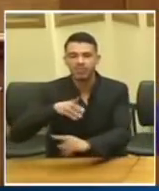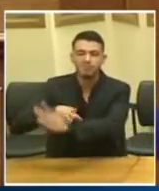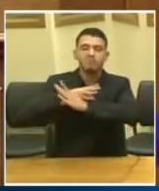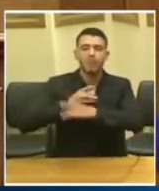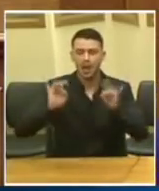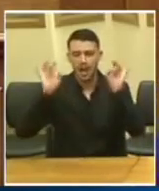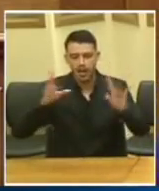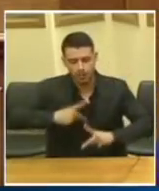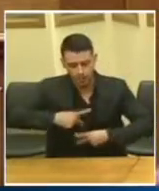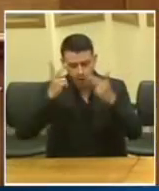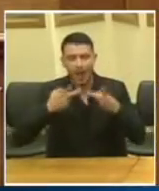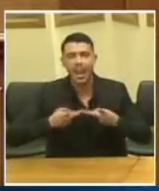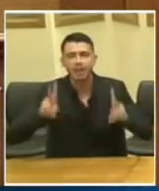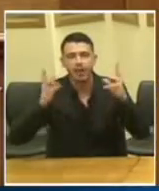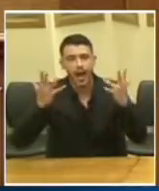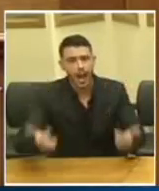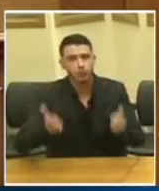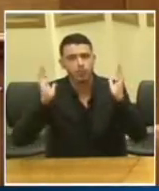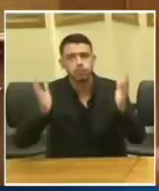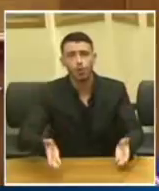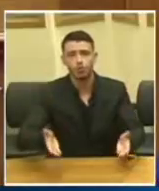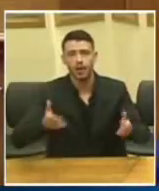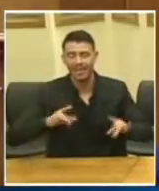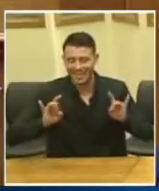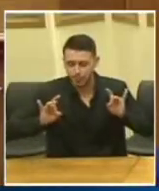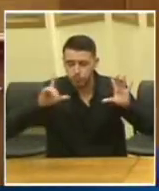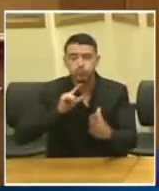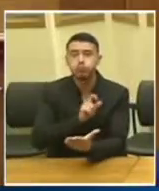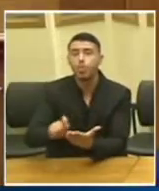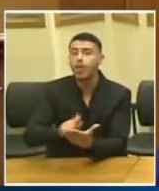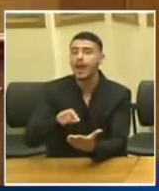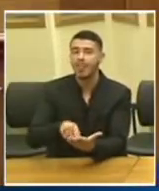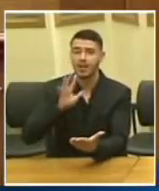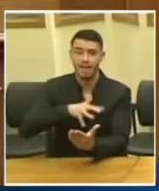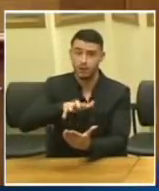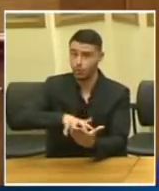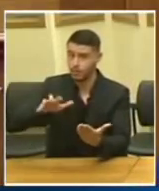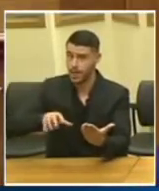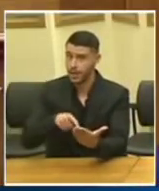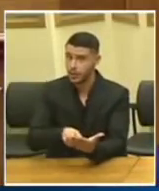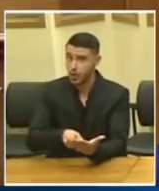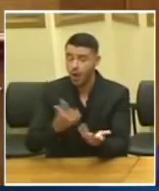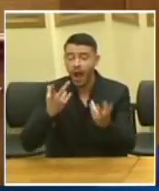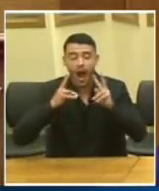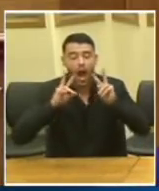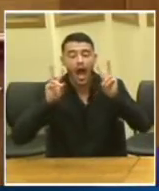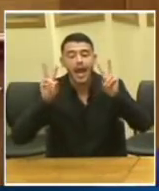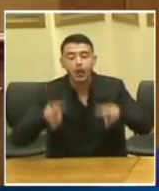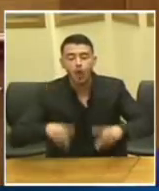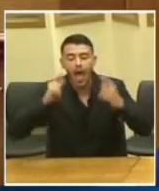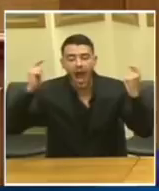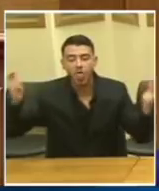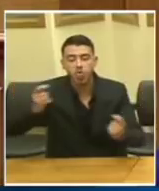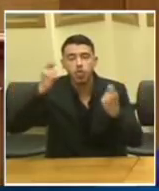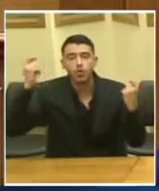τους. Και ασφαλώς σε κανένα σημείο του κειμένου δεν υπάρχει αναγνώριση έθνους,